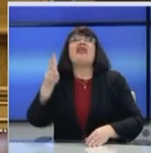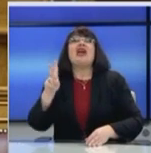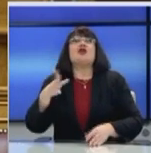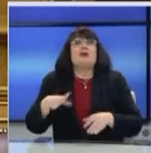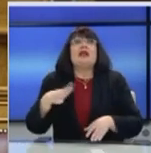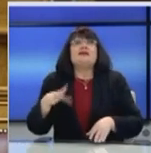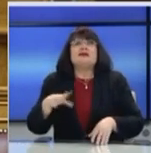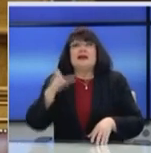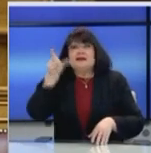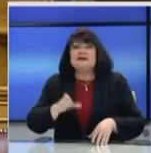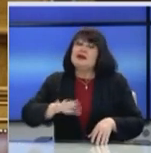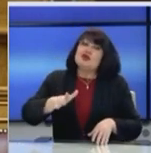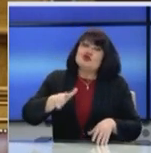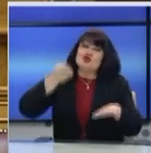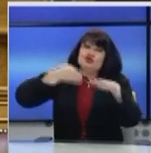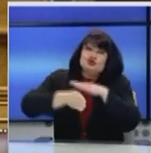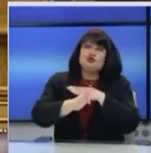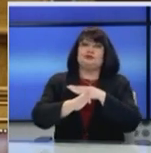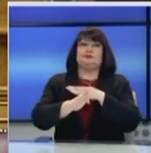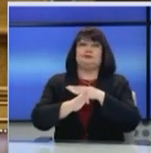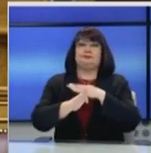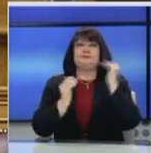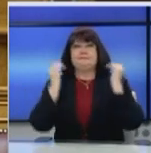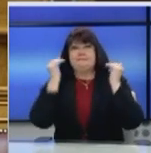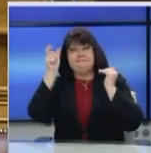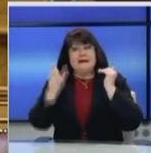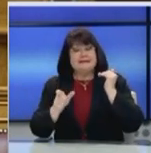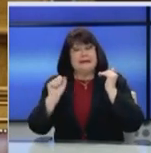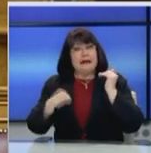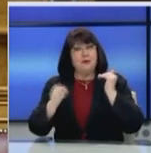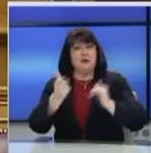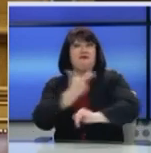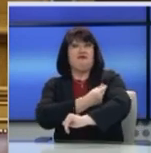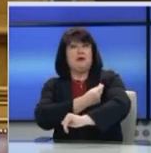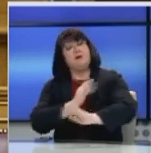τόσο έντονη που να καταφέρετε να ξεπεράσετε και τις αναστολές σας για το εμβόλιο.